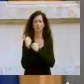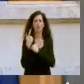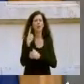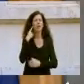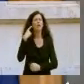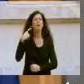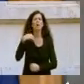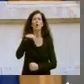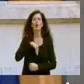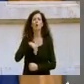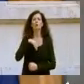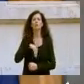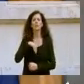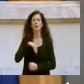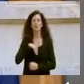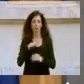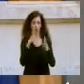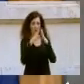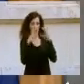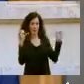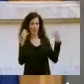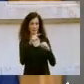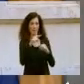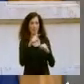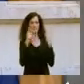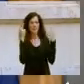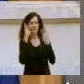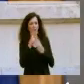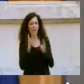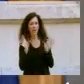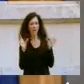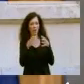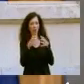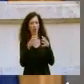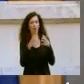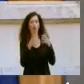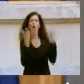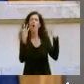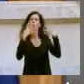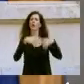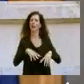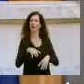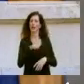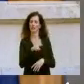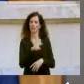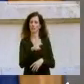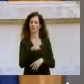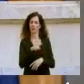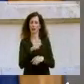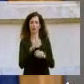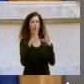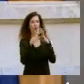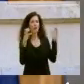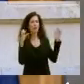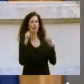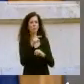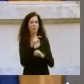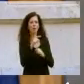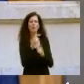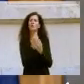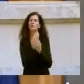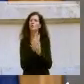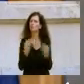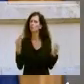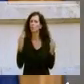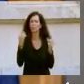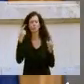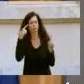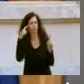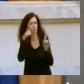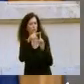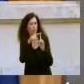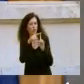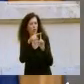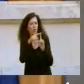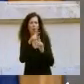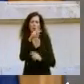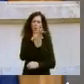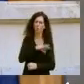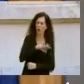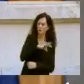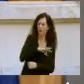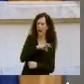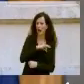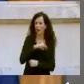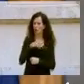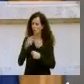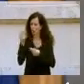un'impresa una realtà organizzata dove è giusto mirare a conseguire i dividendi e i guadagni